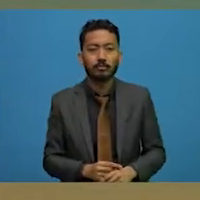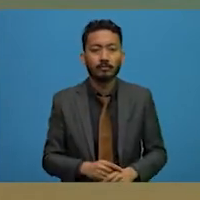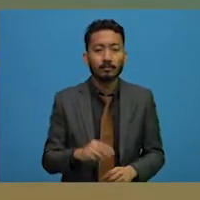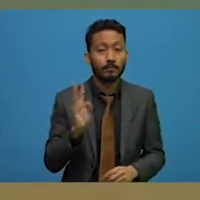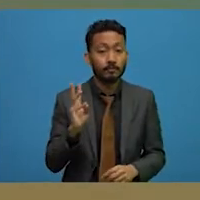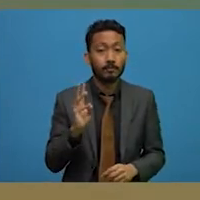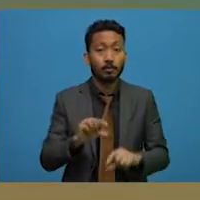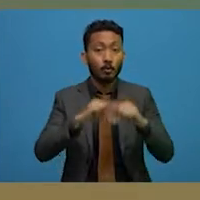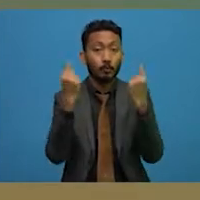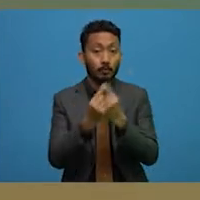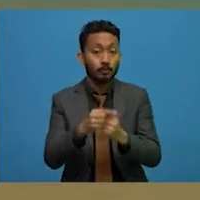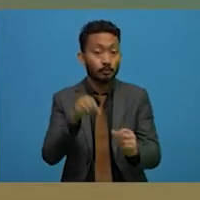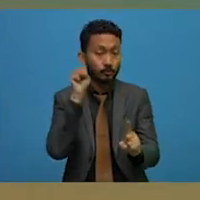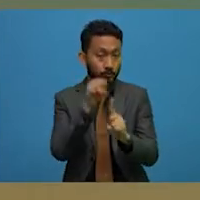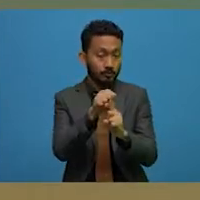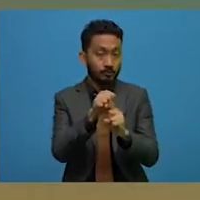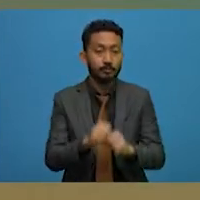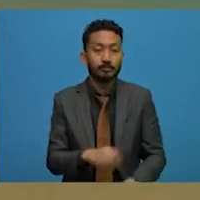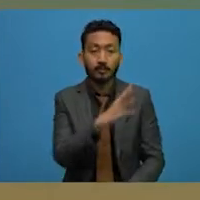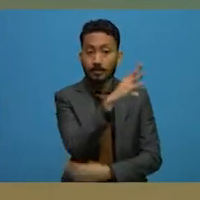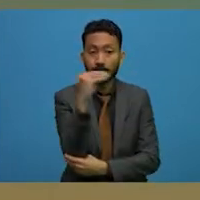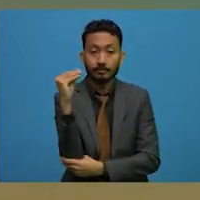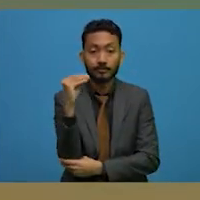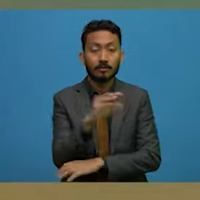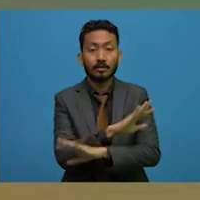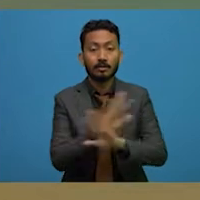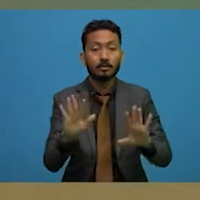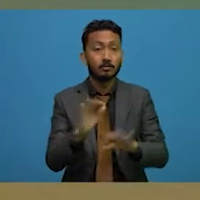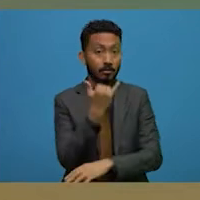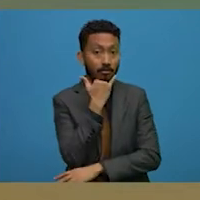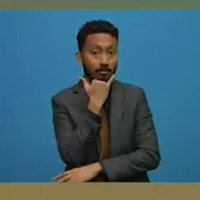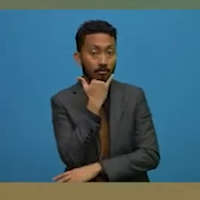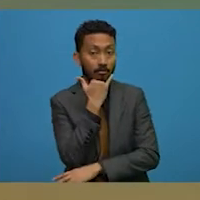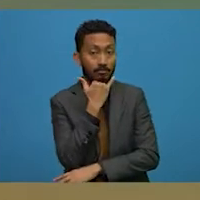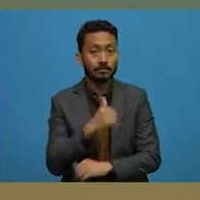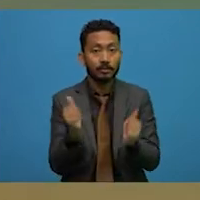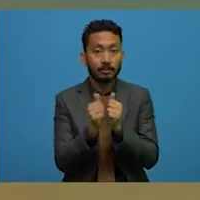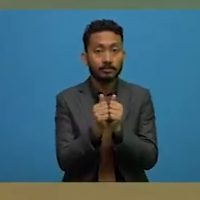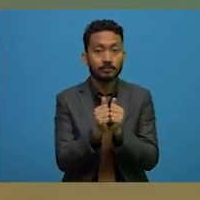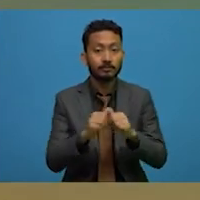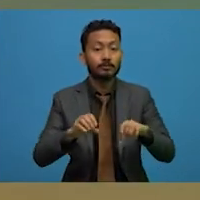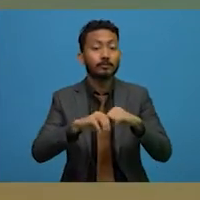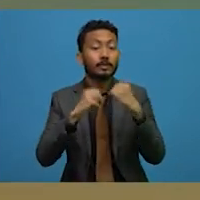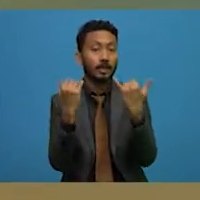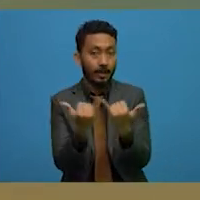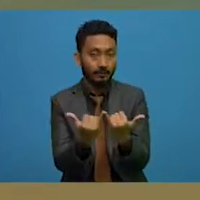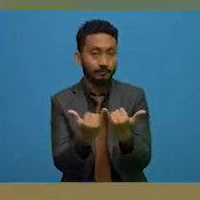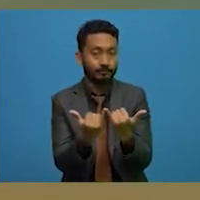golongan sasar dan tidak bertentangan dengan sensitiviti masyarakat.